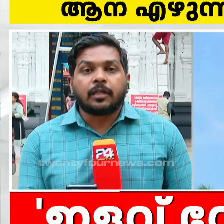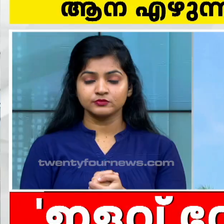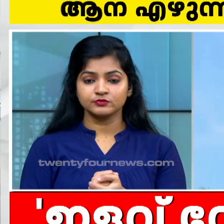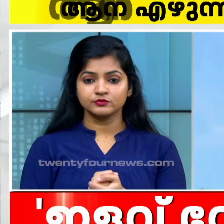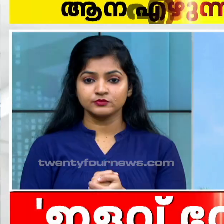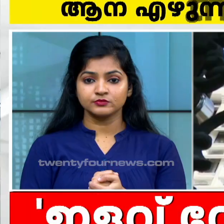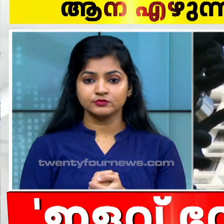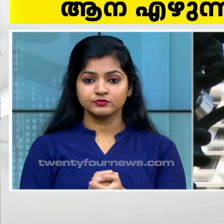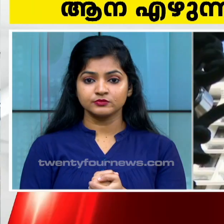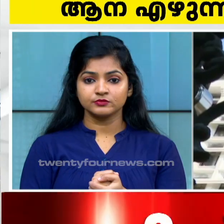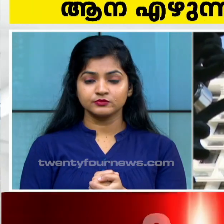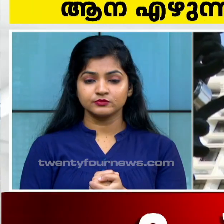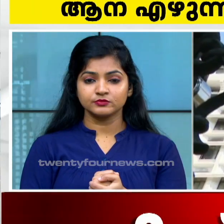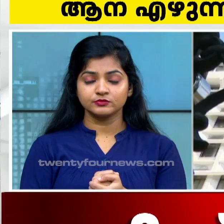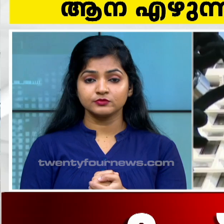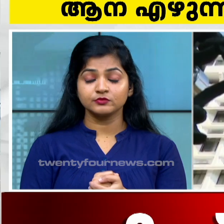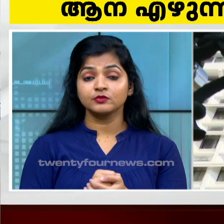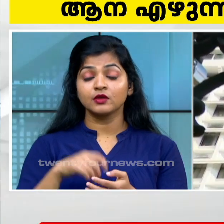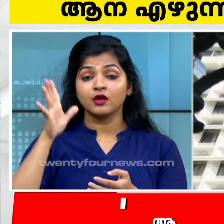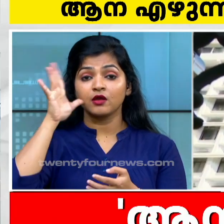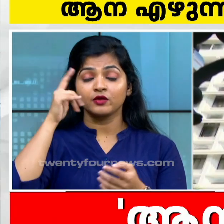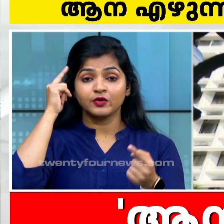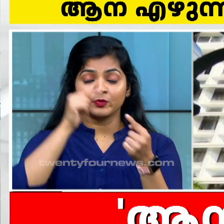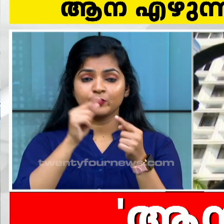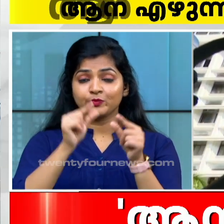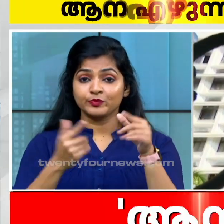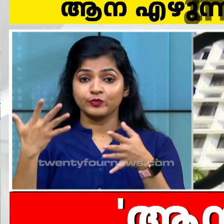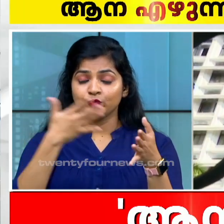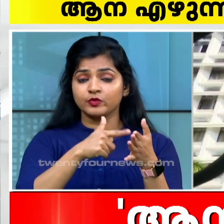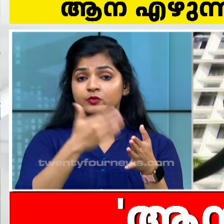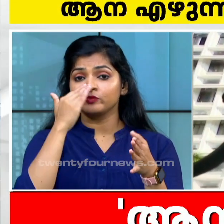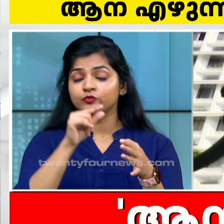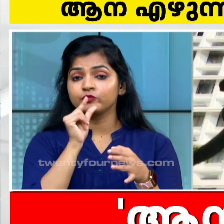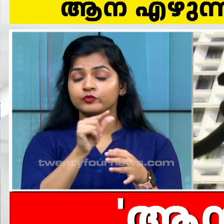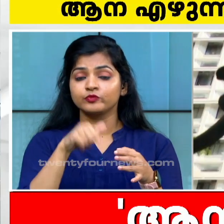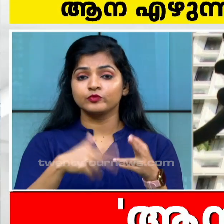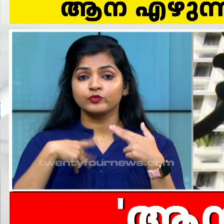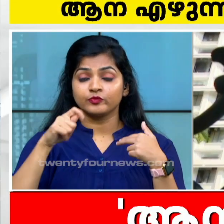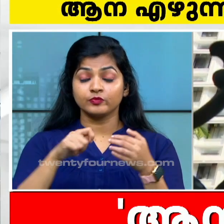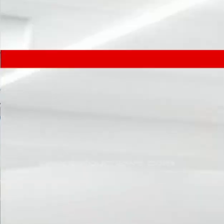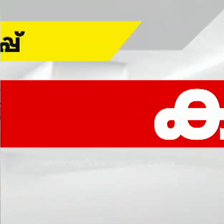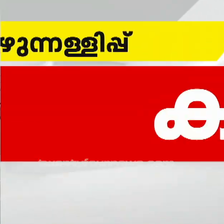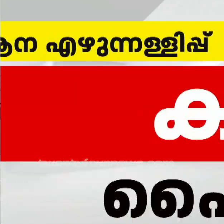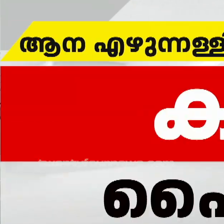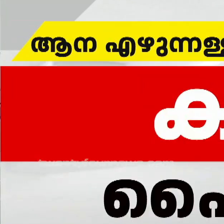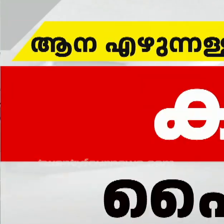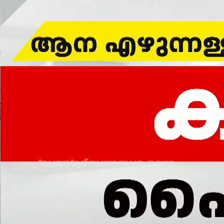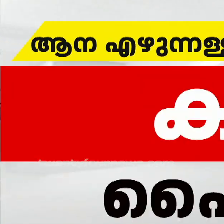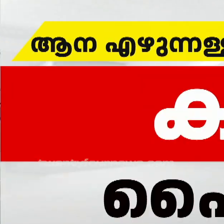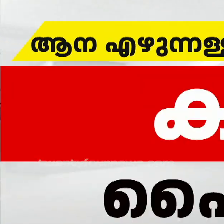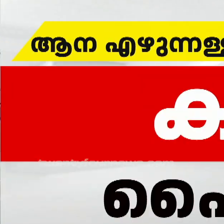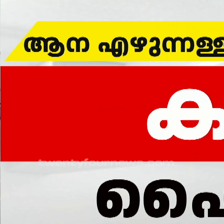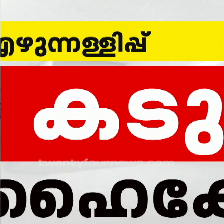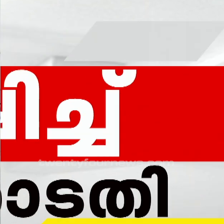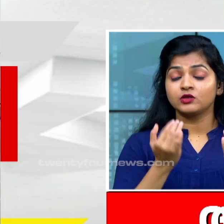സുരക്ഷ, ഉത്സവം അല്ലെങ്കിൽ എഴുന്നള്ളിപ്പൊക്കെ കാണാൻ വരുന്ന ആളുകളുടെ സുരക്ഷ മുൻനിർത്തിക്കൊണ്ടാണ് കോടതി ഇത്തരത്തിലൊരു നിലപാടെടുത്തത്. അതിനെ മാനിക്കാൻ ദേവസ്വങ്ങൾ